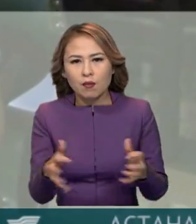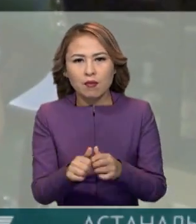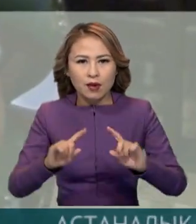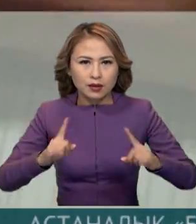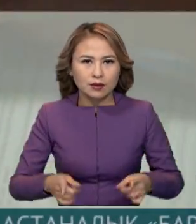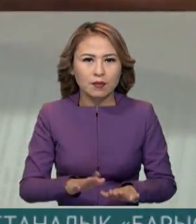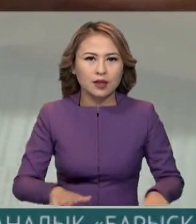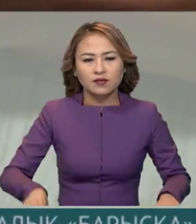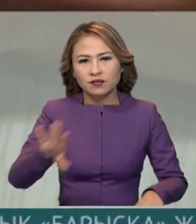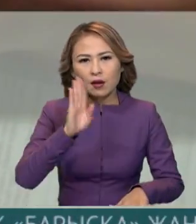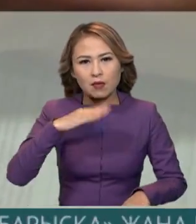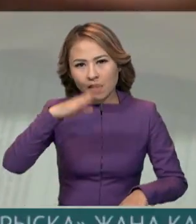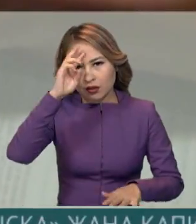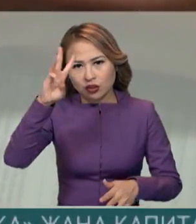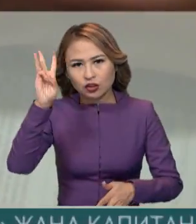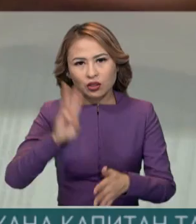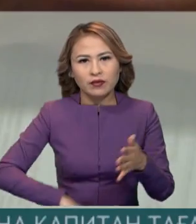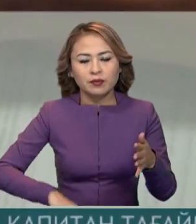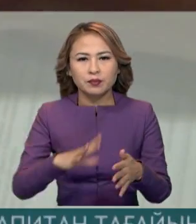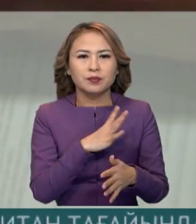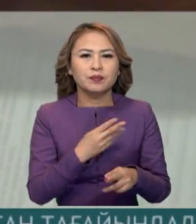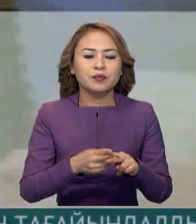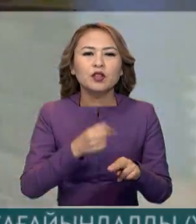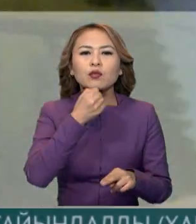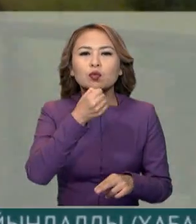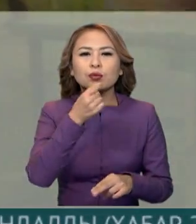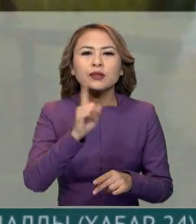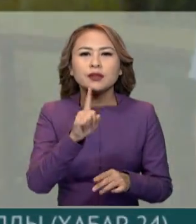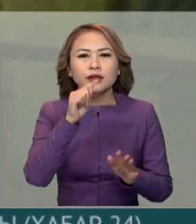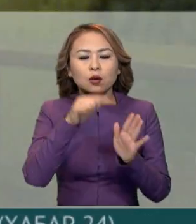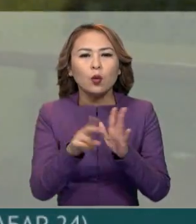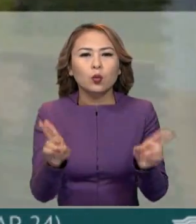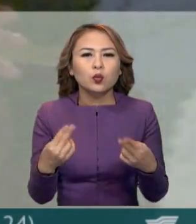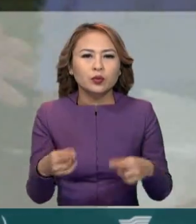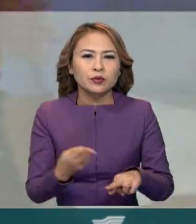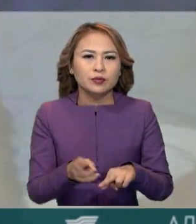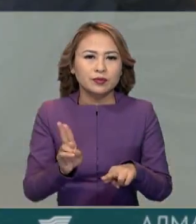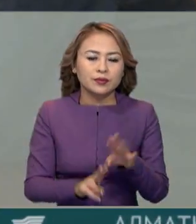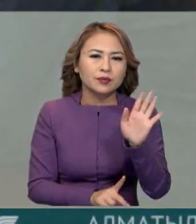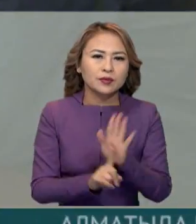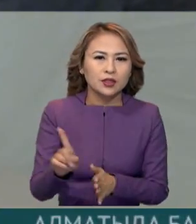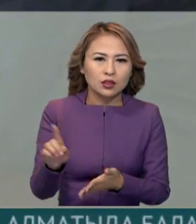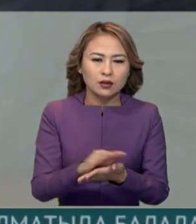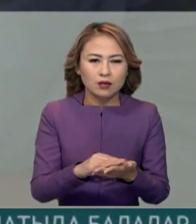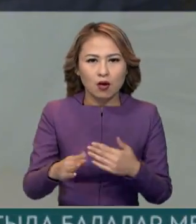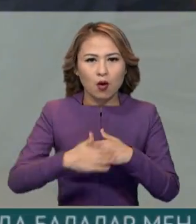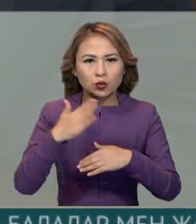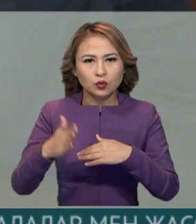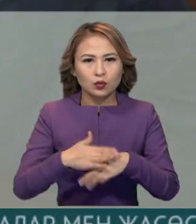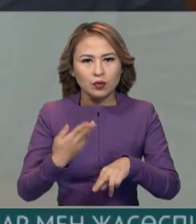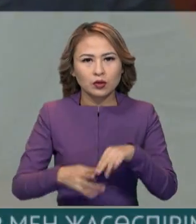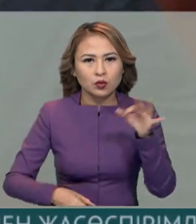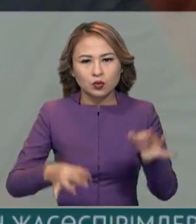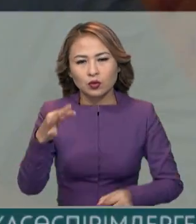ұсталған балалардың ата-аналарына айыппұл салынады. Жасөспірімдерді ішке кіргізген клуб иелері де әкімшілік жазаға тартылып,